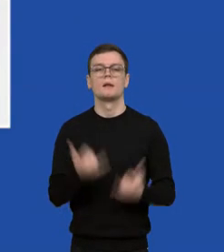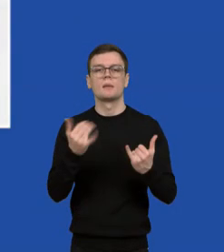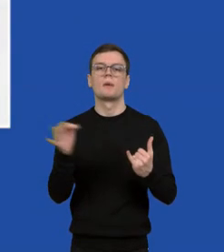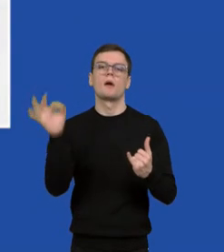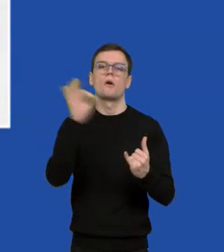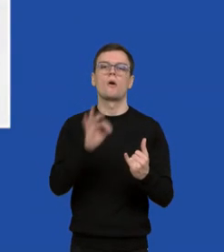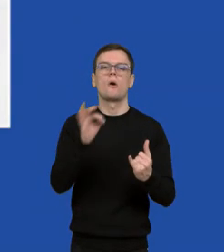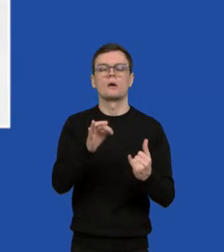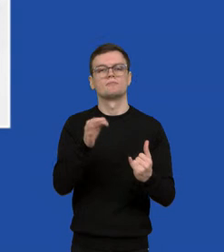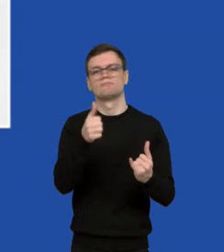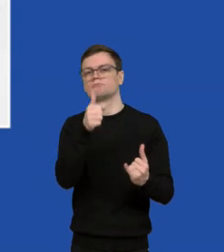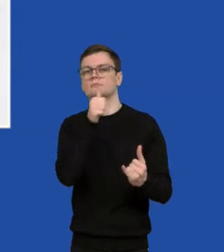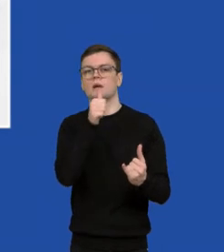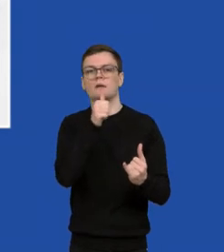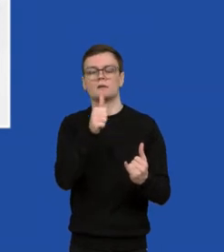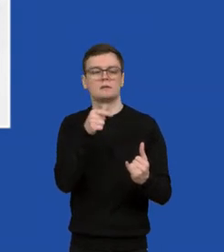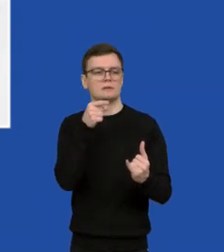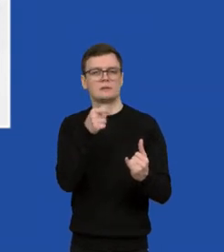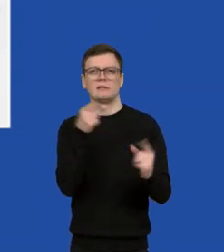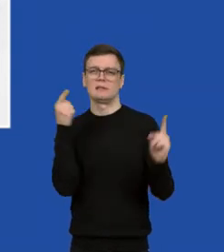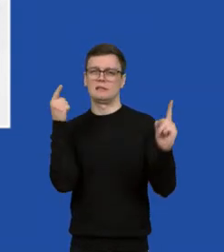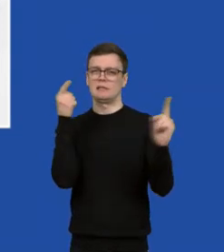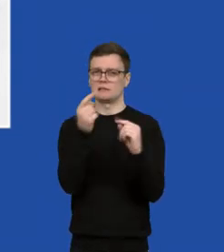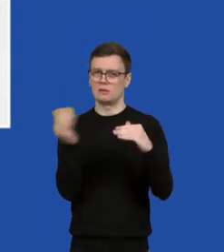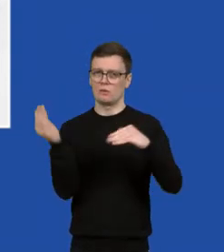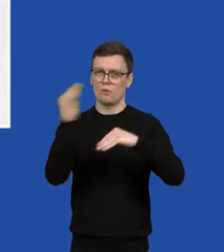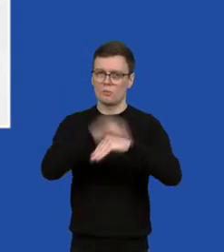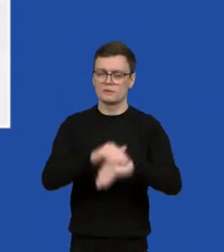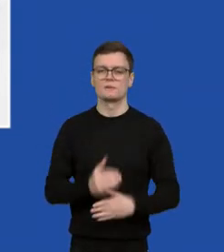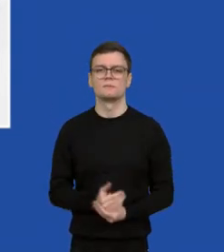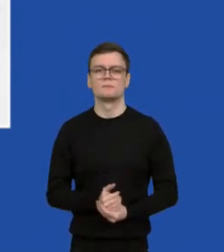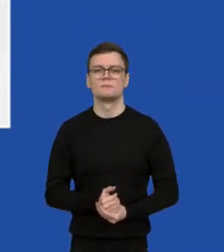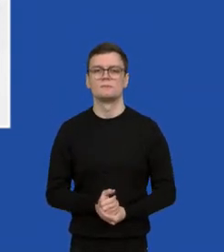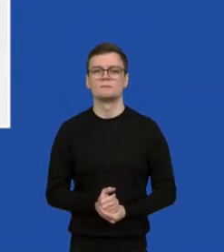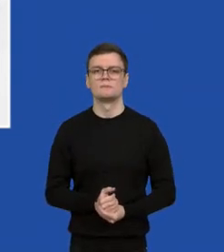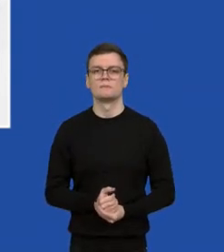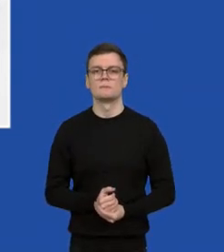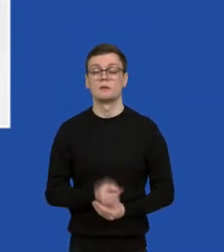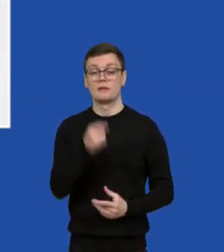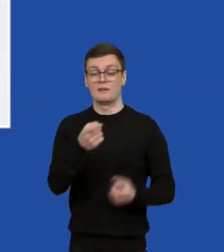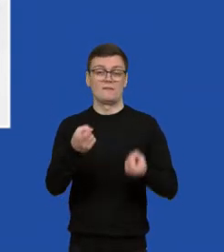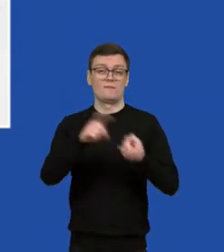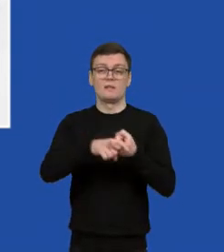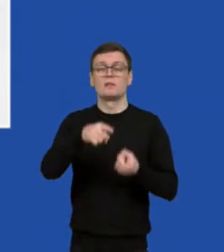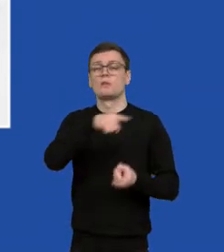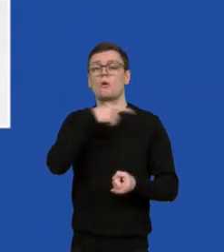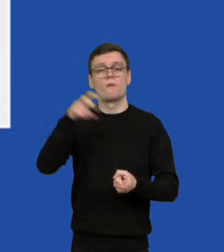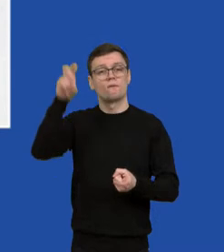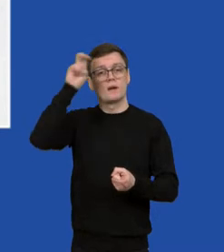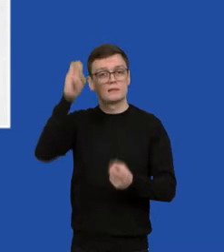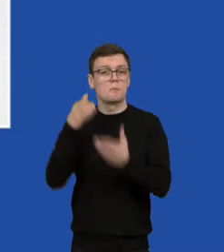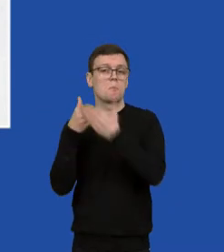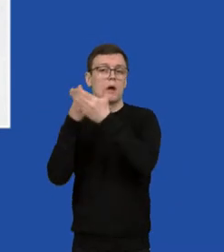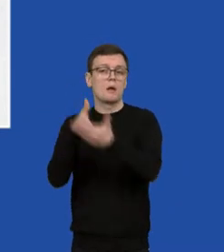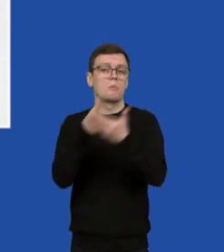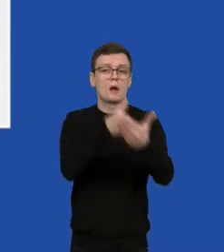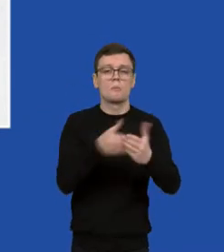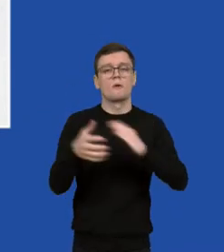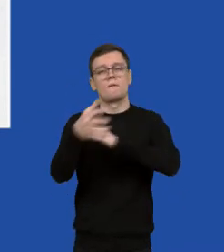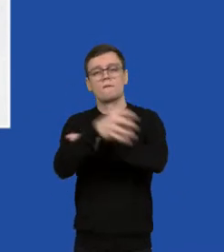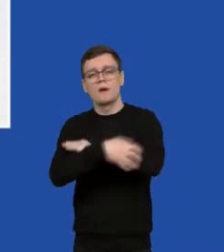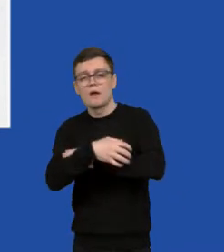tikslinės kompensacijas, tai nuo tikslinių kompensacijų taip pat priklauso didelė dalis valstybės paramos pažeidžiamiausiam grupėm.